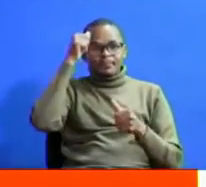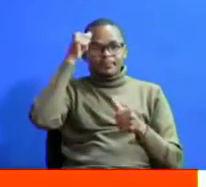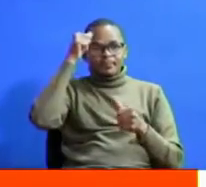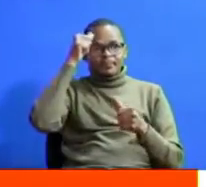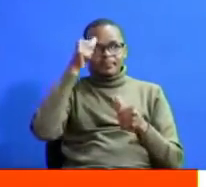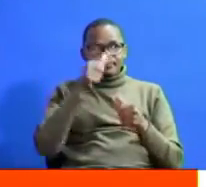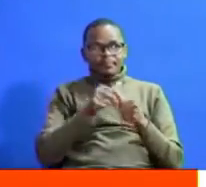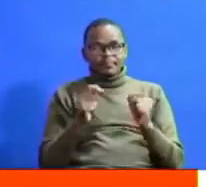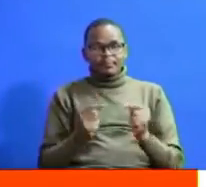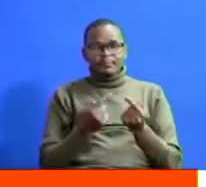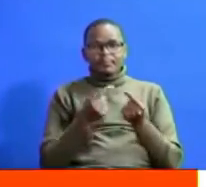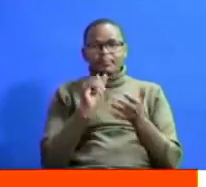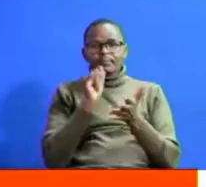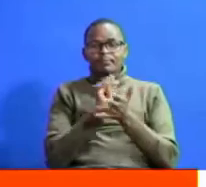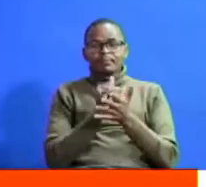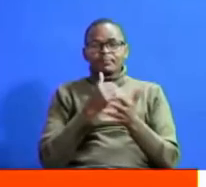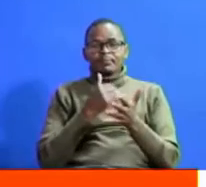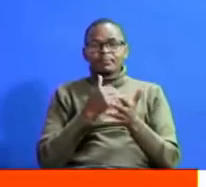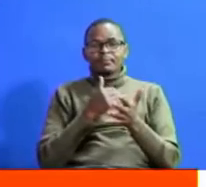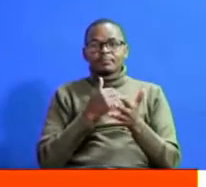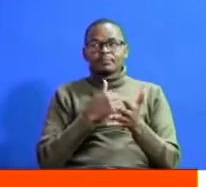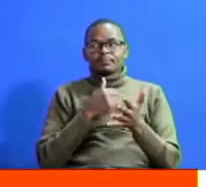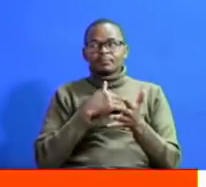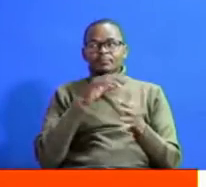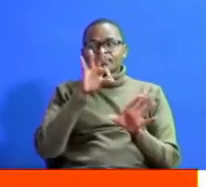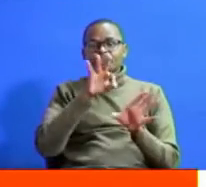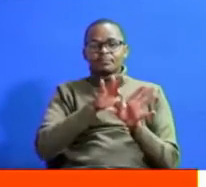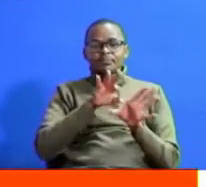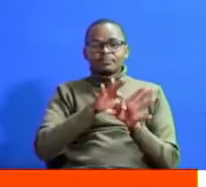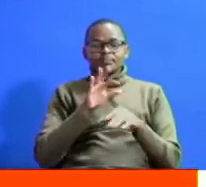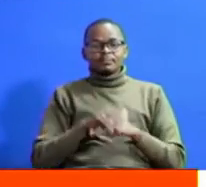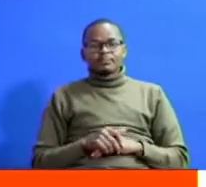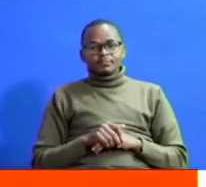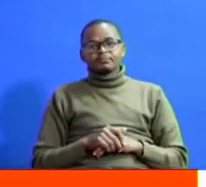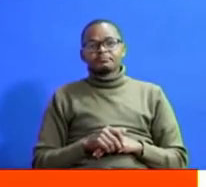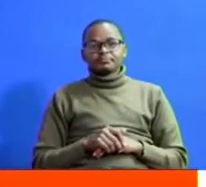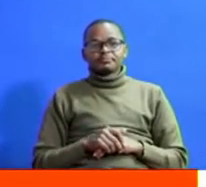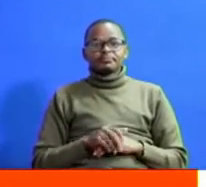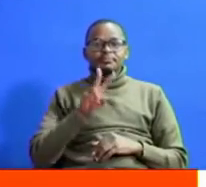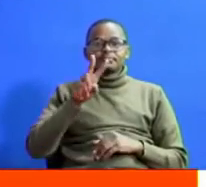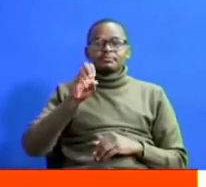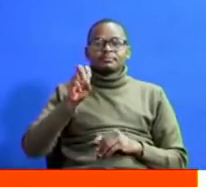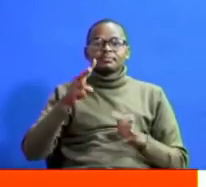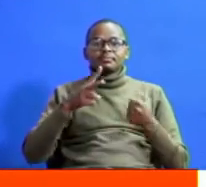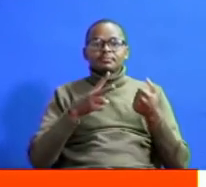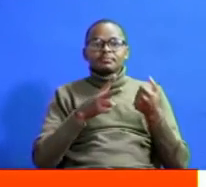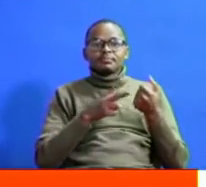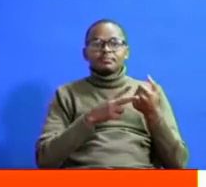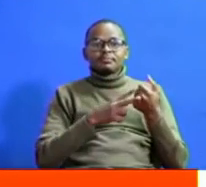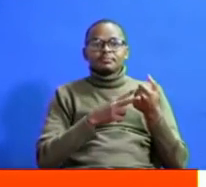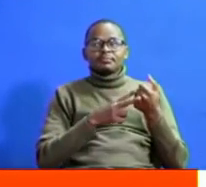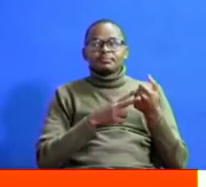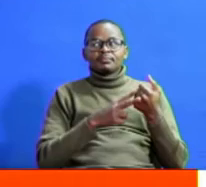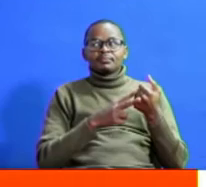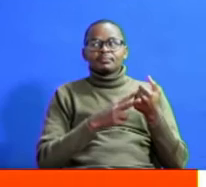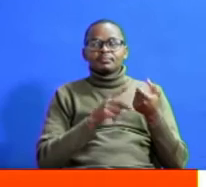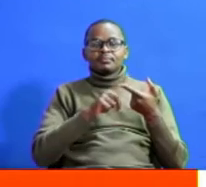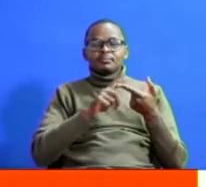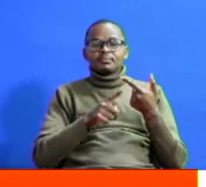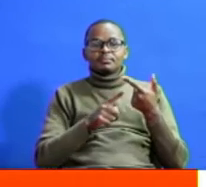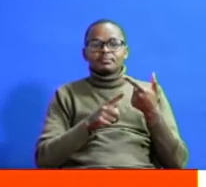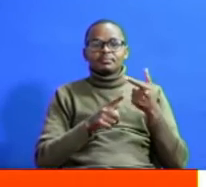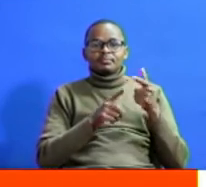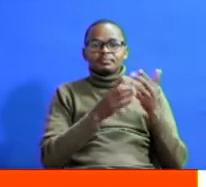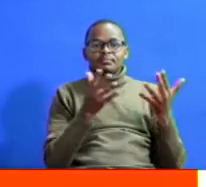of violence that have occurred in the past elections. Yeah, 2017, haikuwa clashes, lakini ni maskari